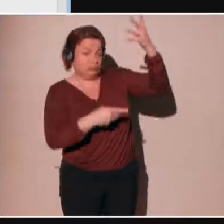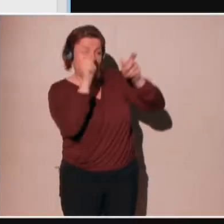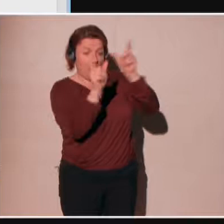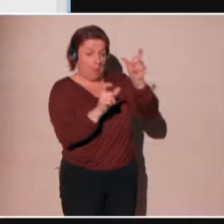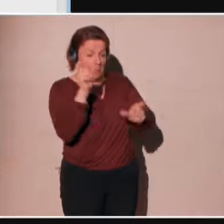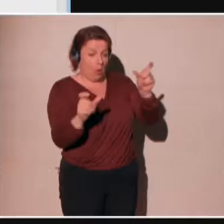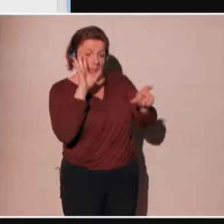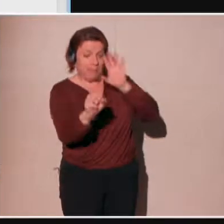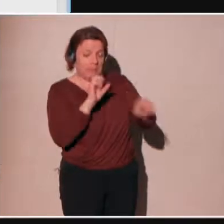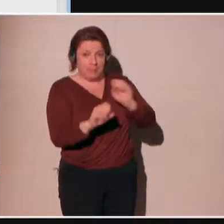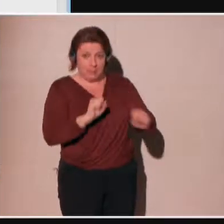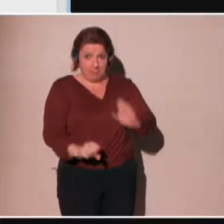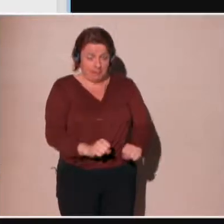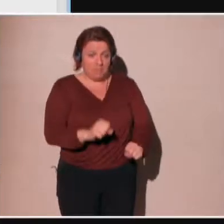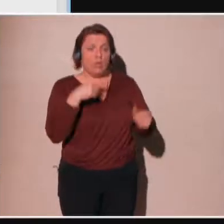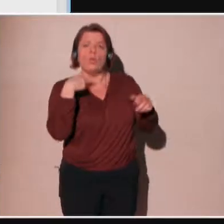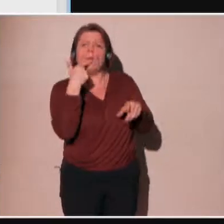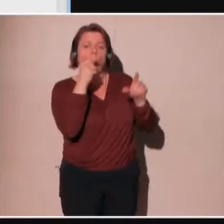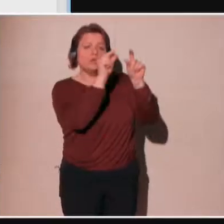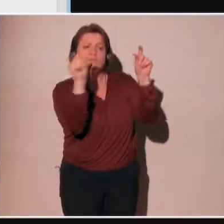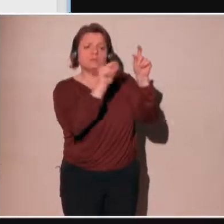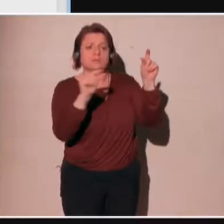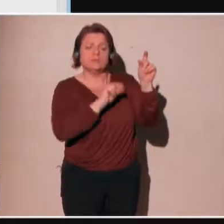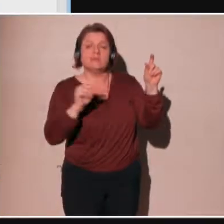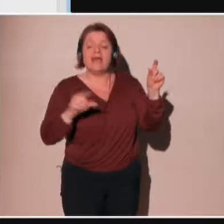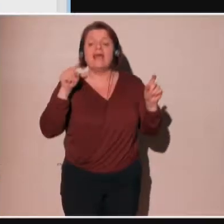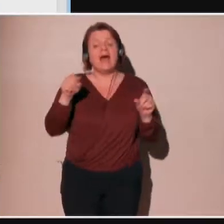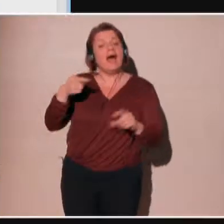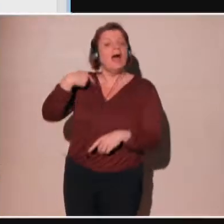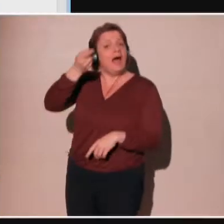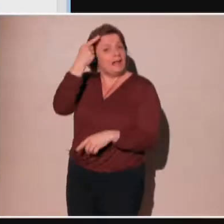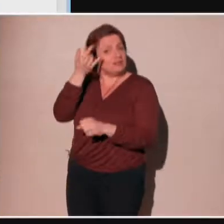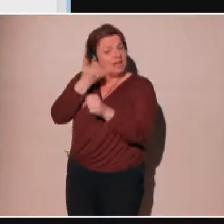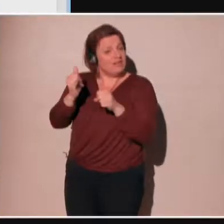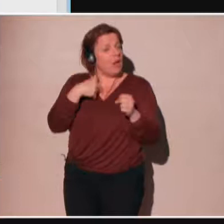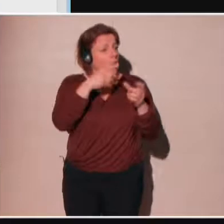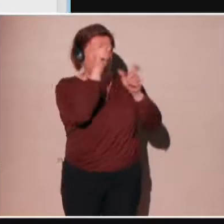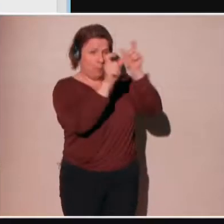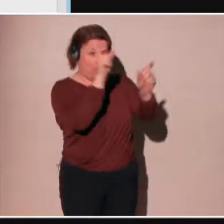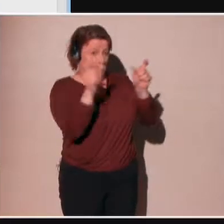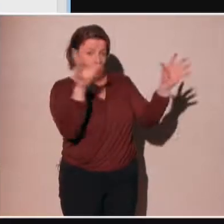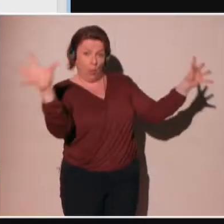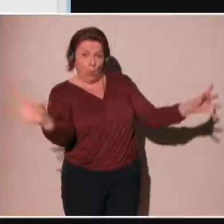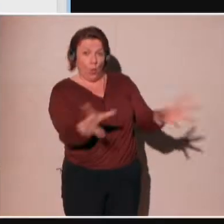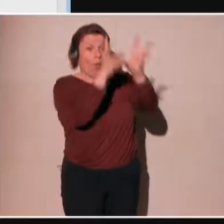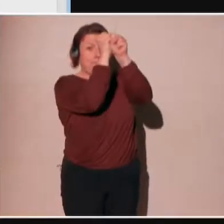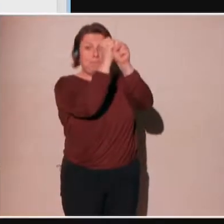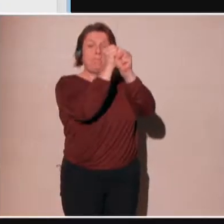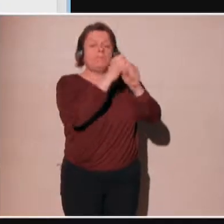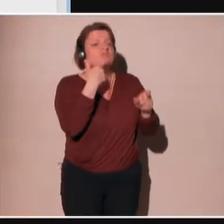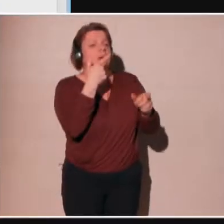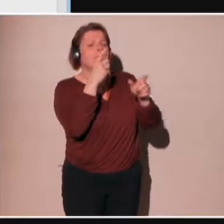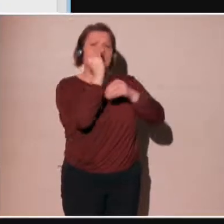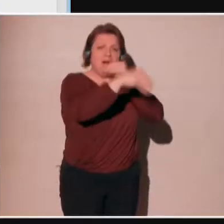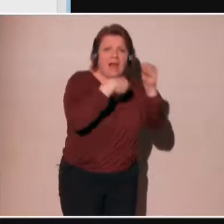rouge. Et là, l'intelligence artificielle compile ces mots qui sont catégorisés comme